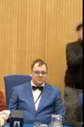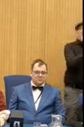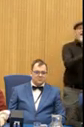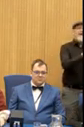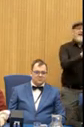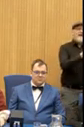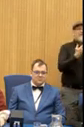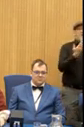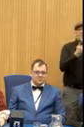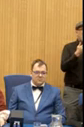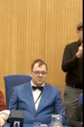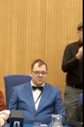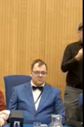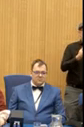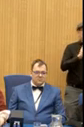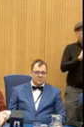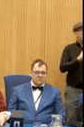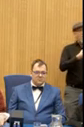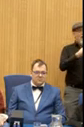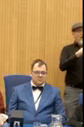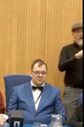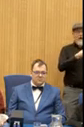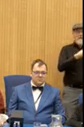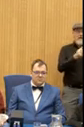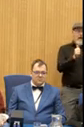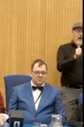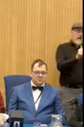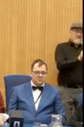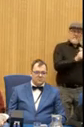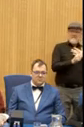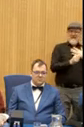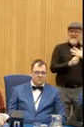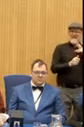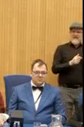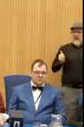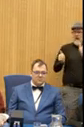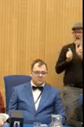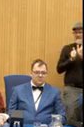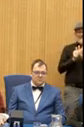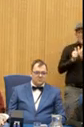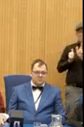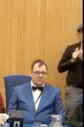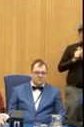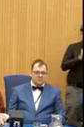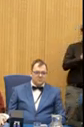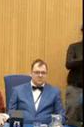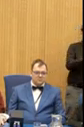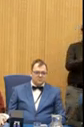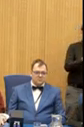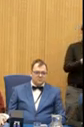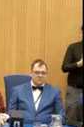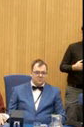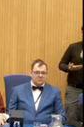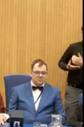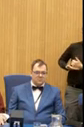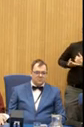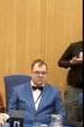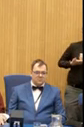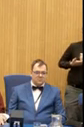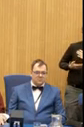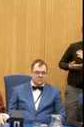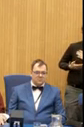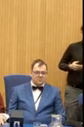dabei. Ihre Aufgaben waren, mich in meiner Tagesstruktur zu unterstützen, während